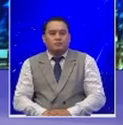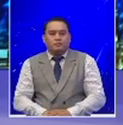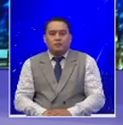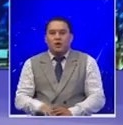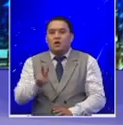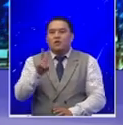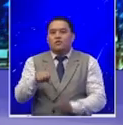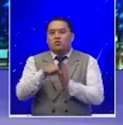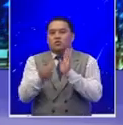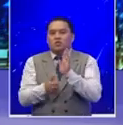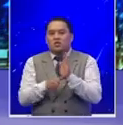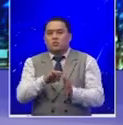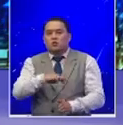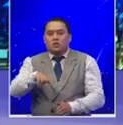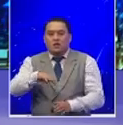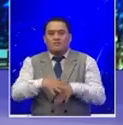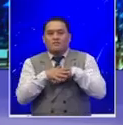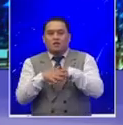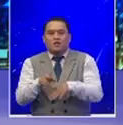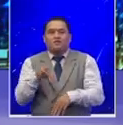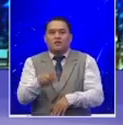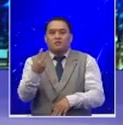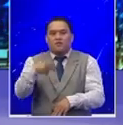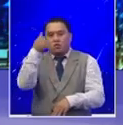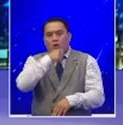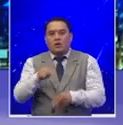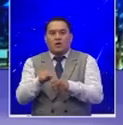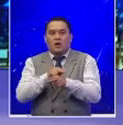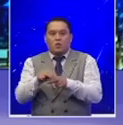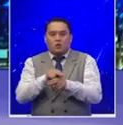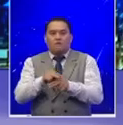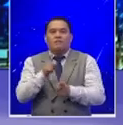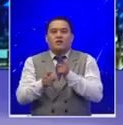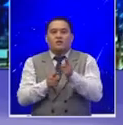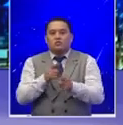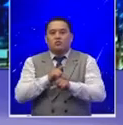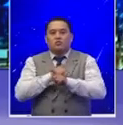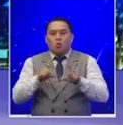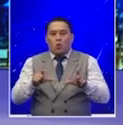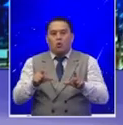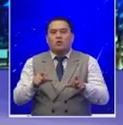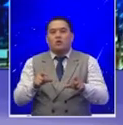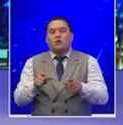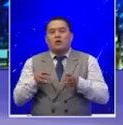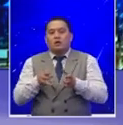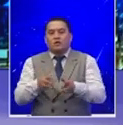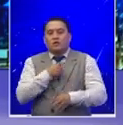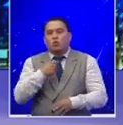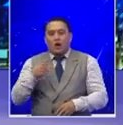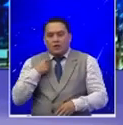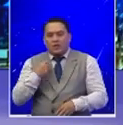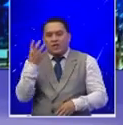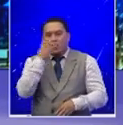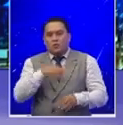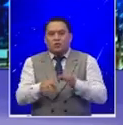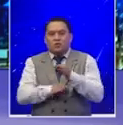Более 216 миллионов тенге выделено в 2020 году на капитальный ремонт вспомогательного оборудования двух котельных Талдыкургана и